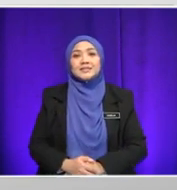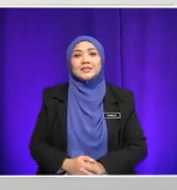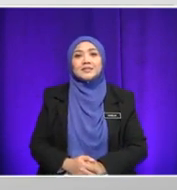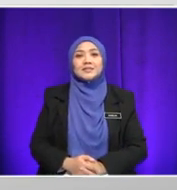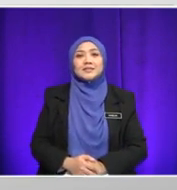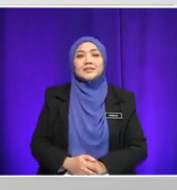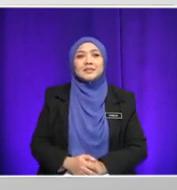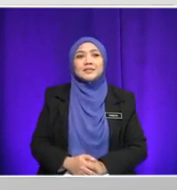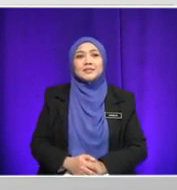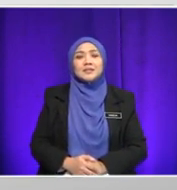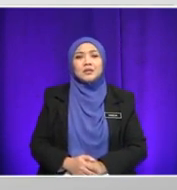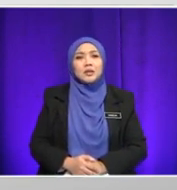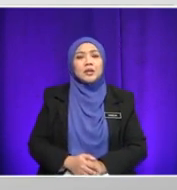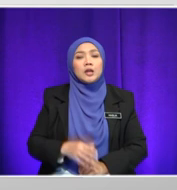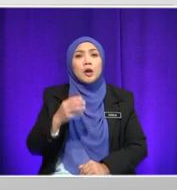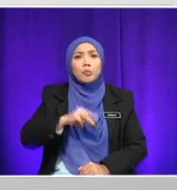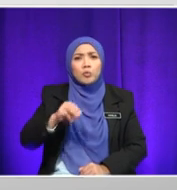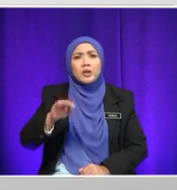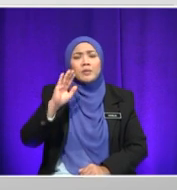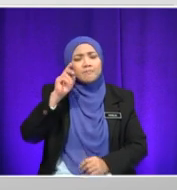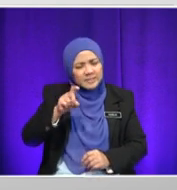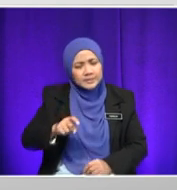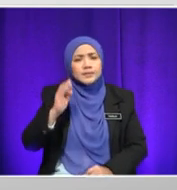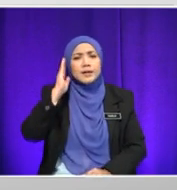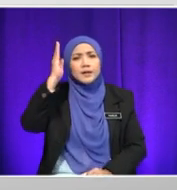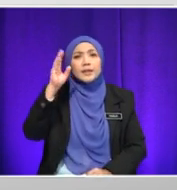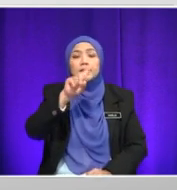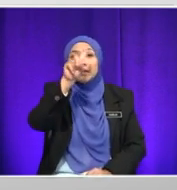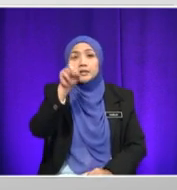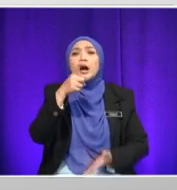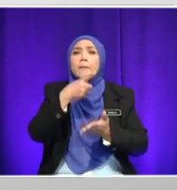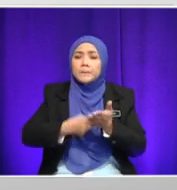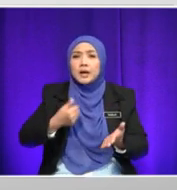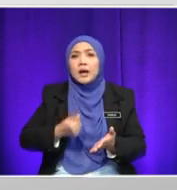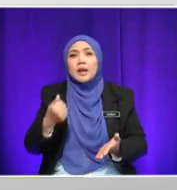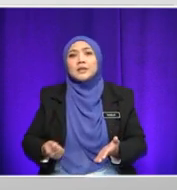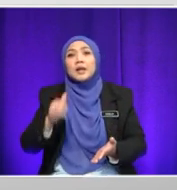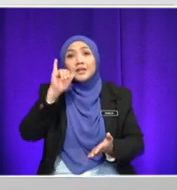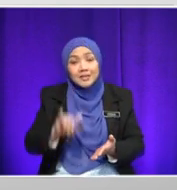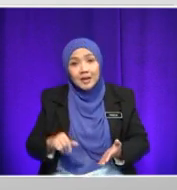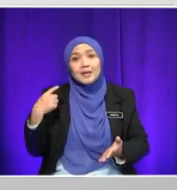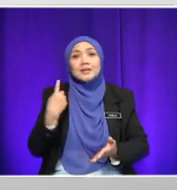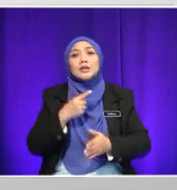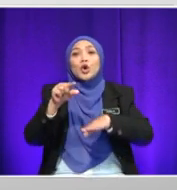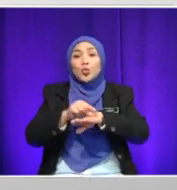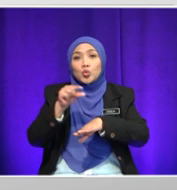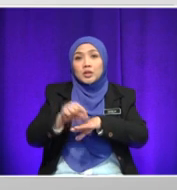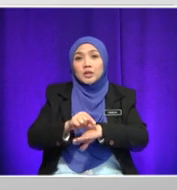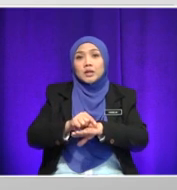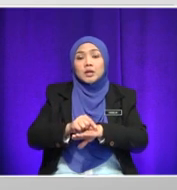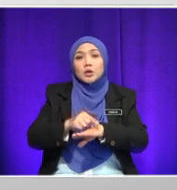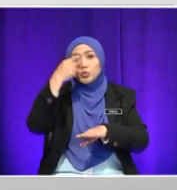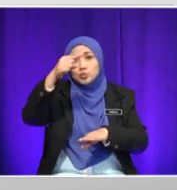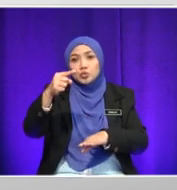menyatakan ini Apa alasan segala frame gambar pemotong Sisi ini dia eee contoh